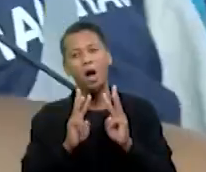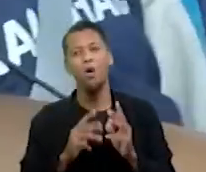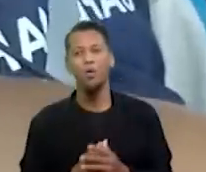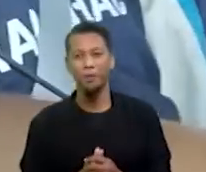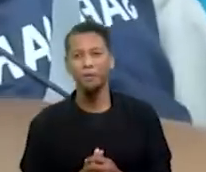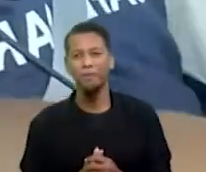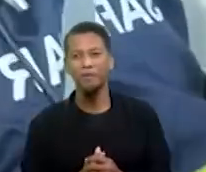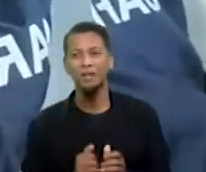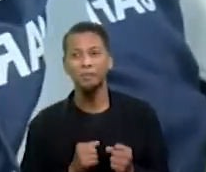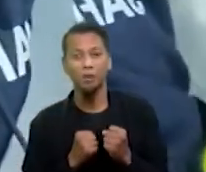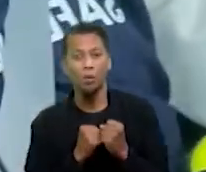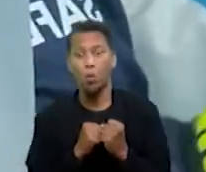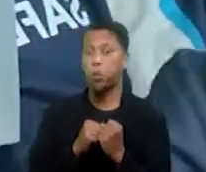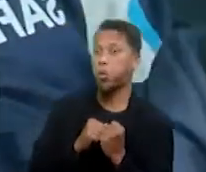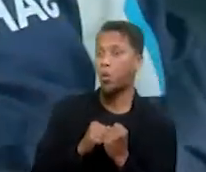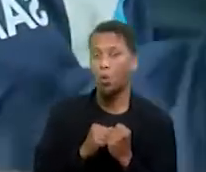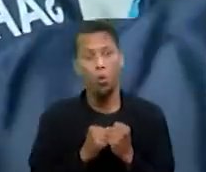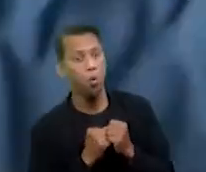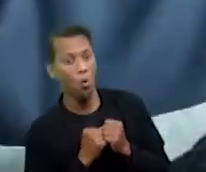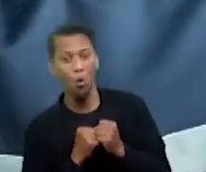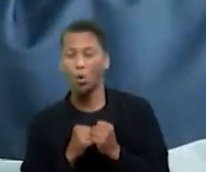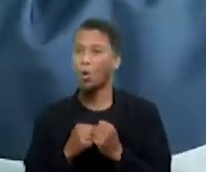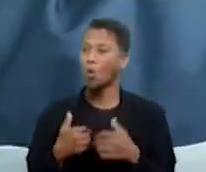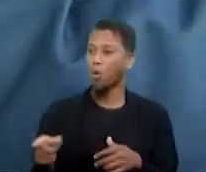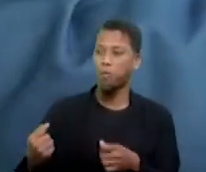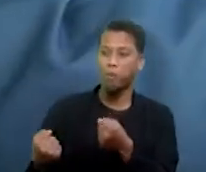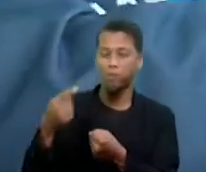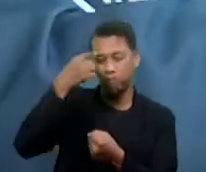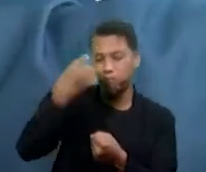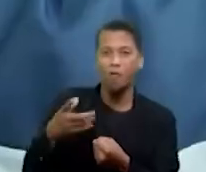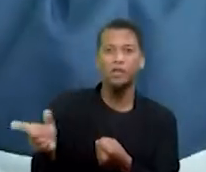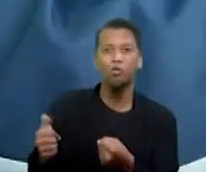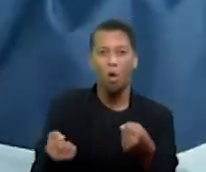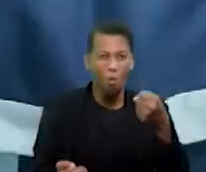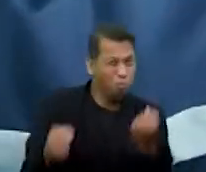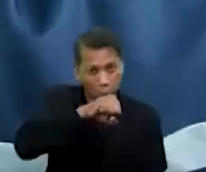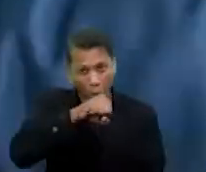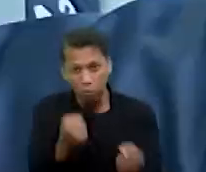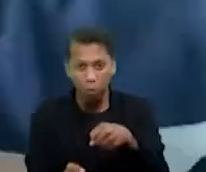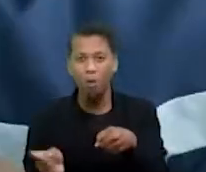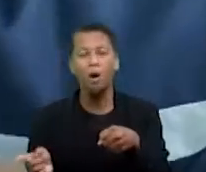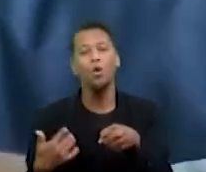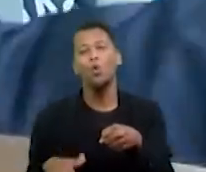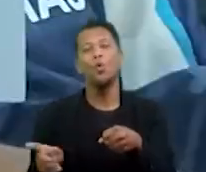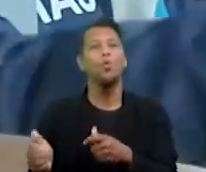terpental-terpental dalam mobil saja. Bruno, you're really great, so fast. Wow, very quick, very quick.